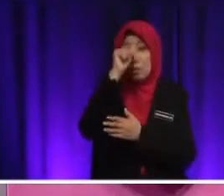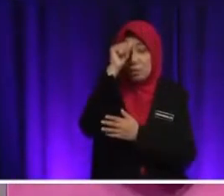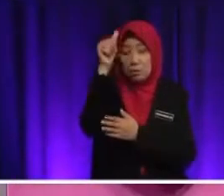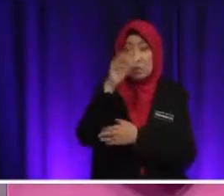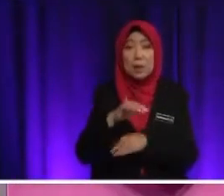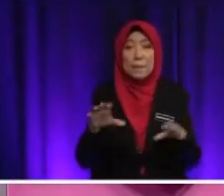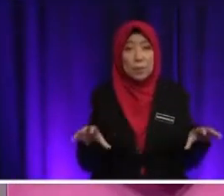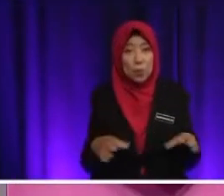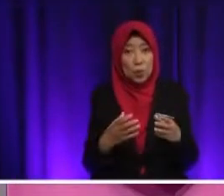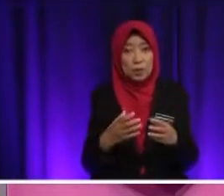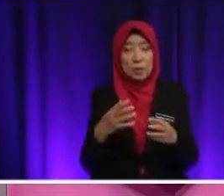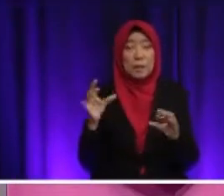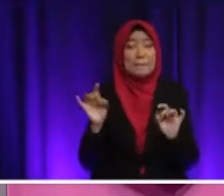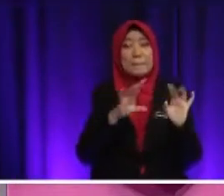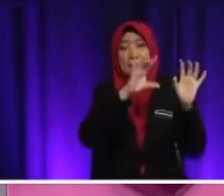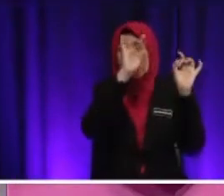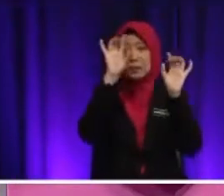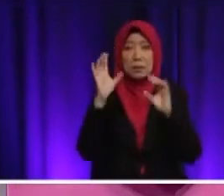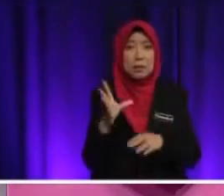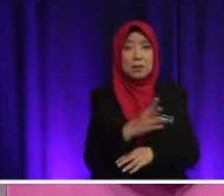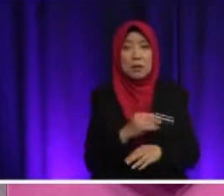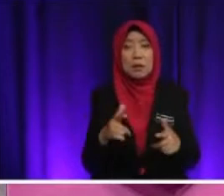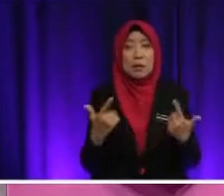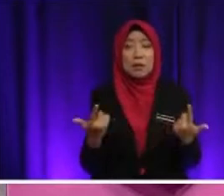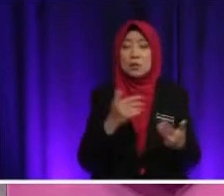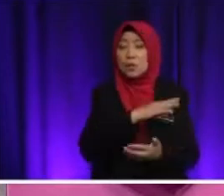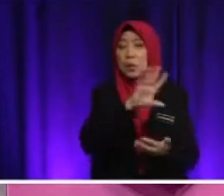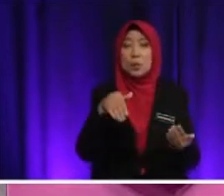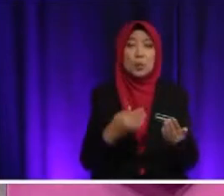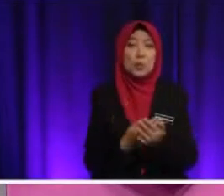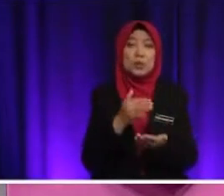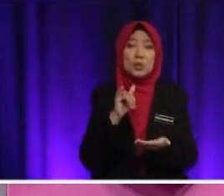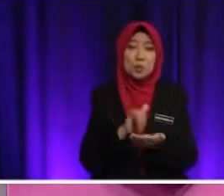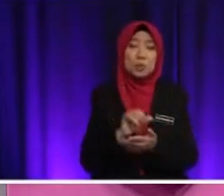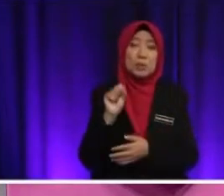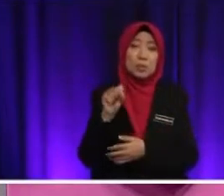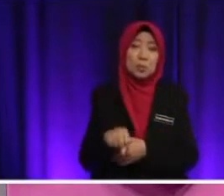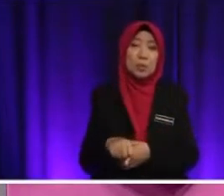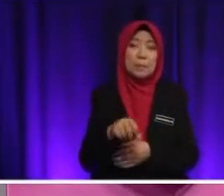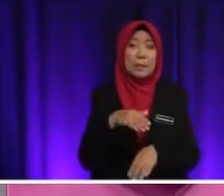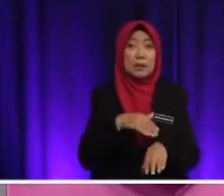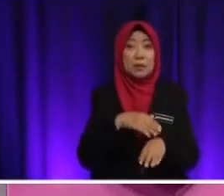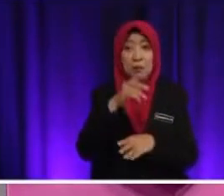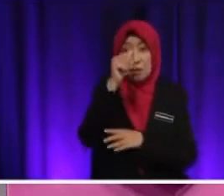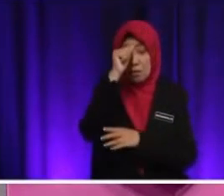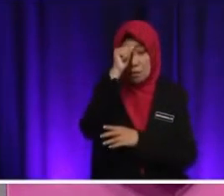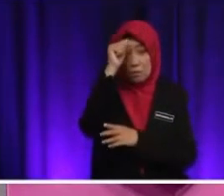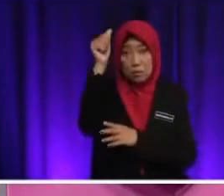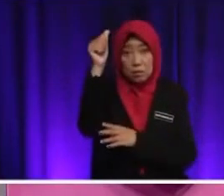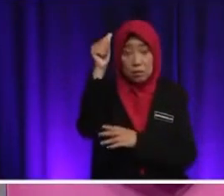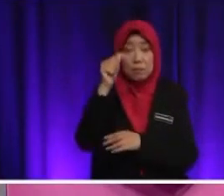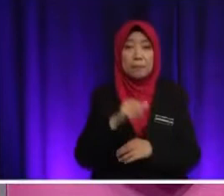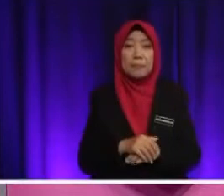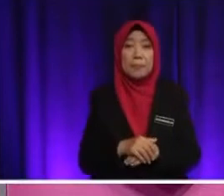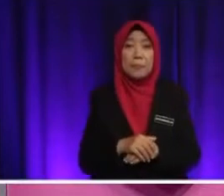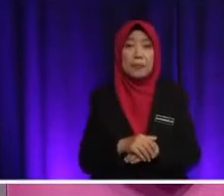berada di langit, bintang dan sebagainya, mereka juga sujud kepada Allah Subhanahu Wa Taala. Kita rasa kadang-kadang kita pergi masjid, kita sujud, kita